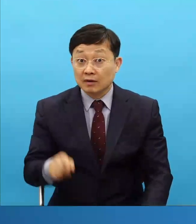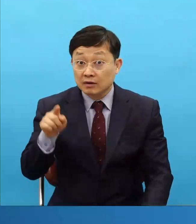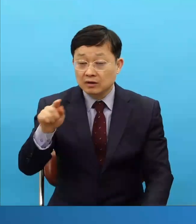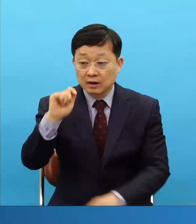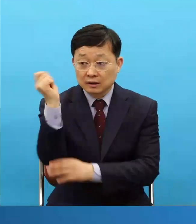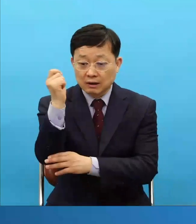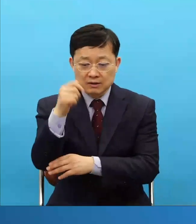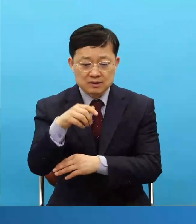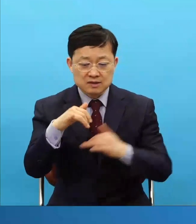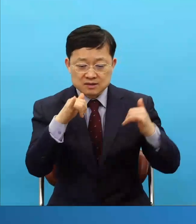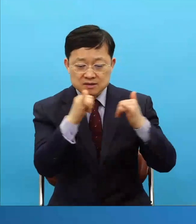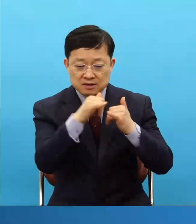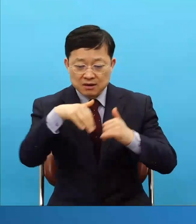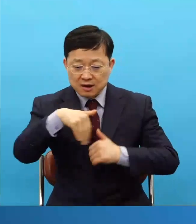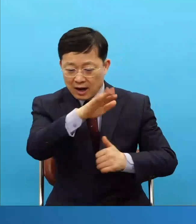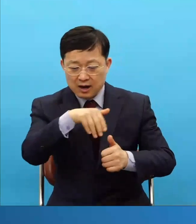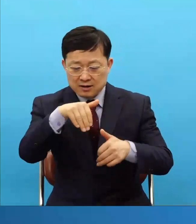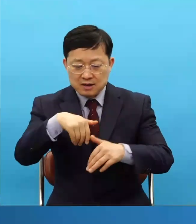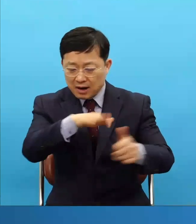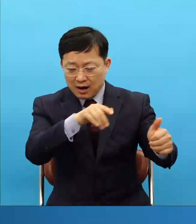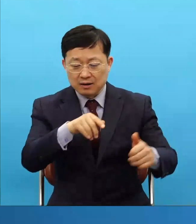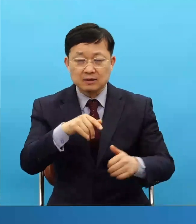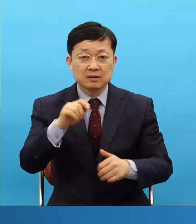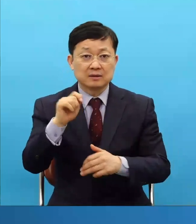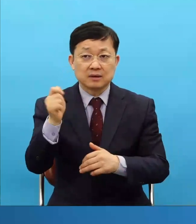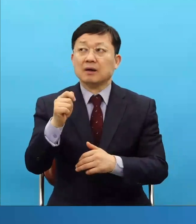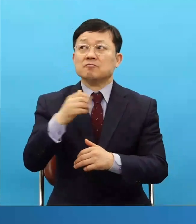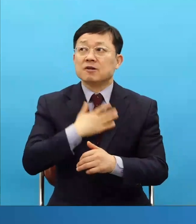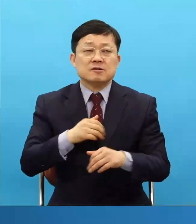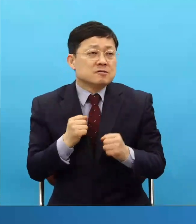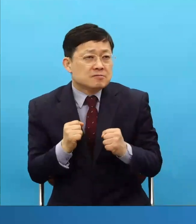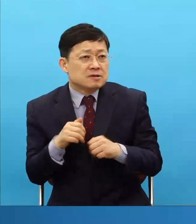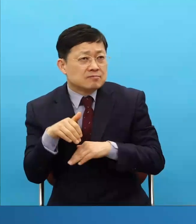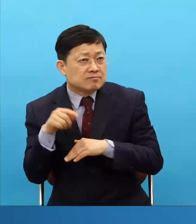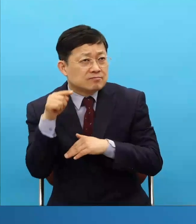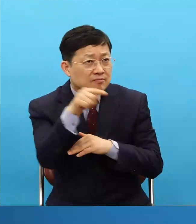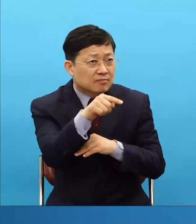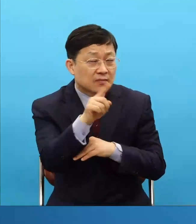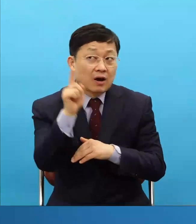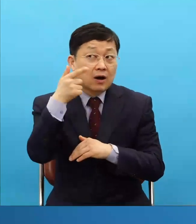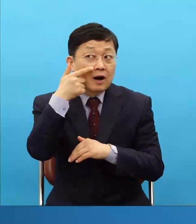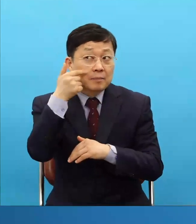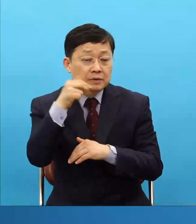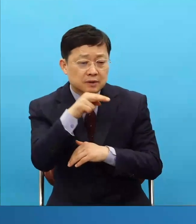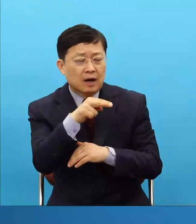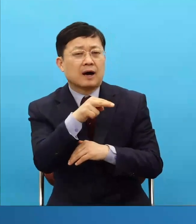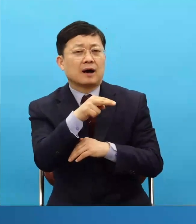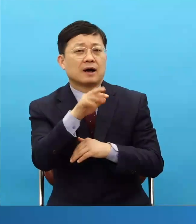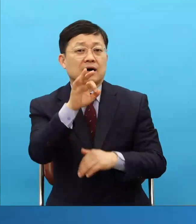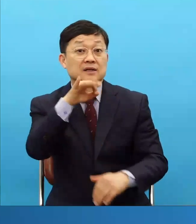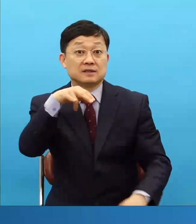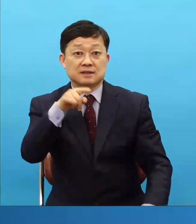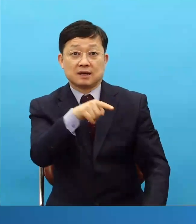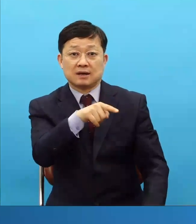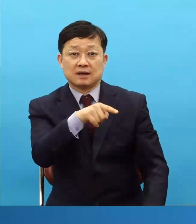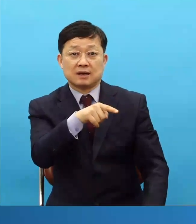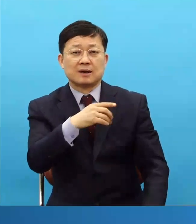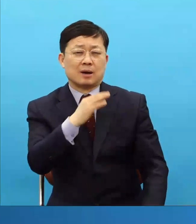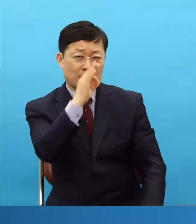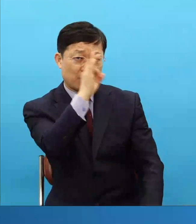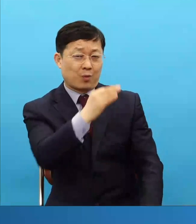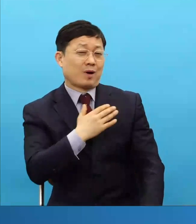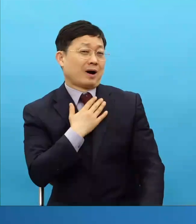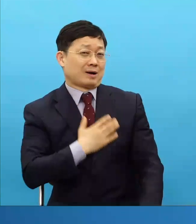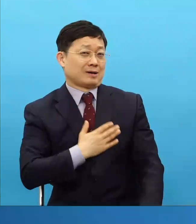Because the one that sent David on that errand to Goliath was Jesse. 예, 똑같습니다. It's the same thing. 아람 나라가 계속 공격하고 있을